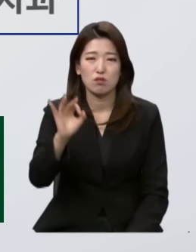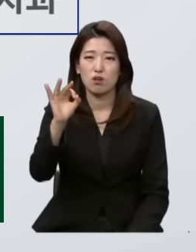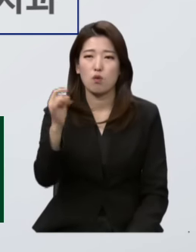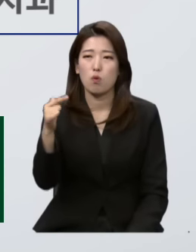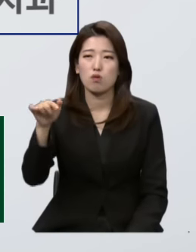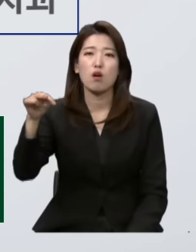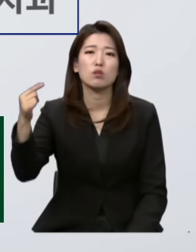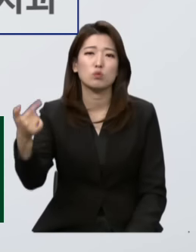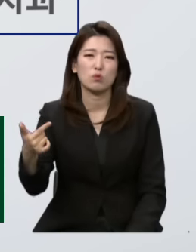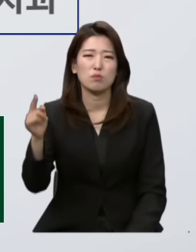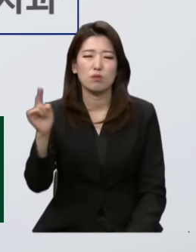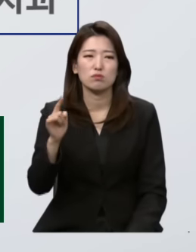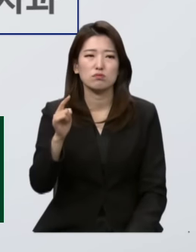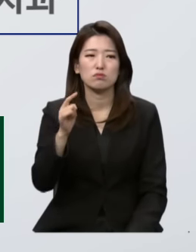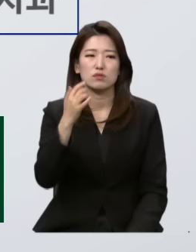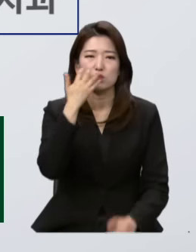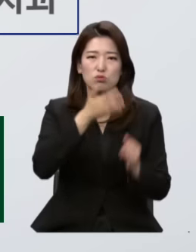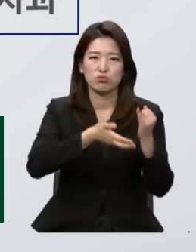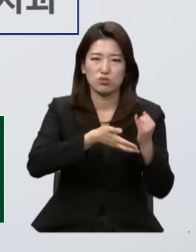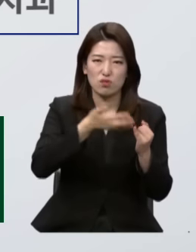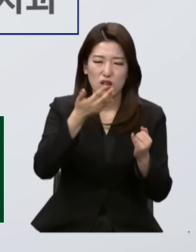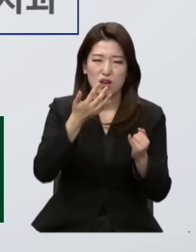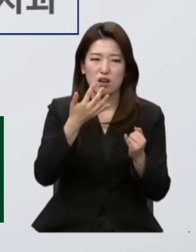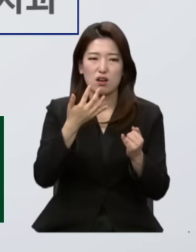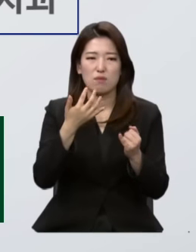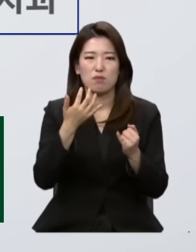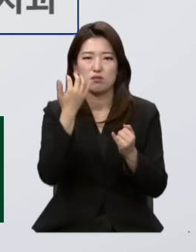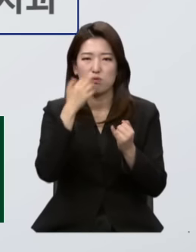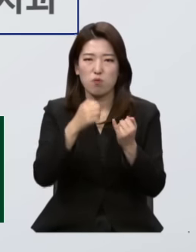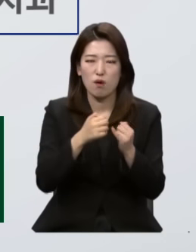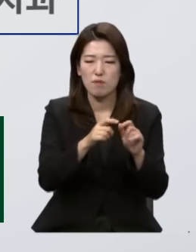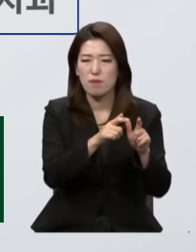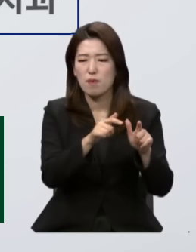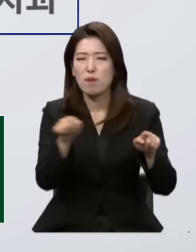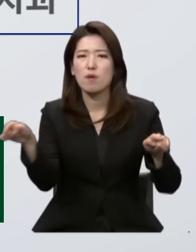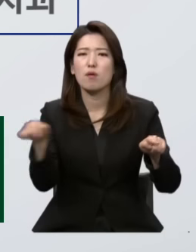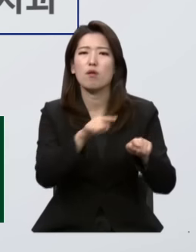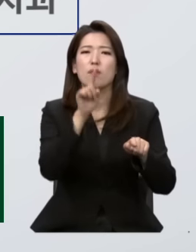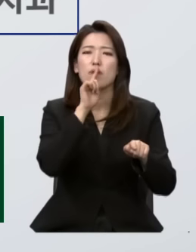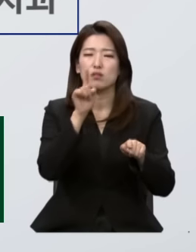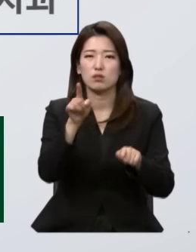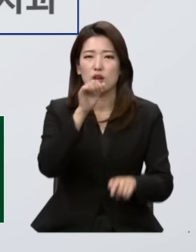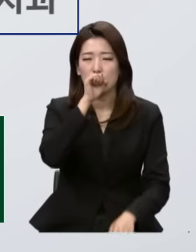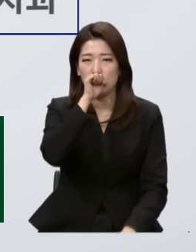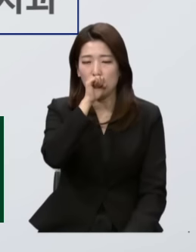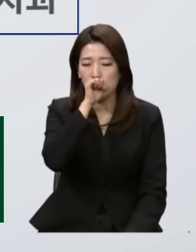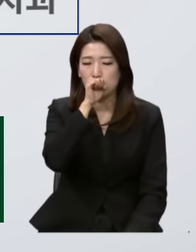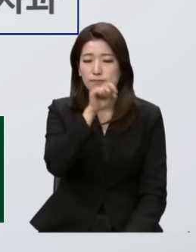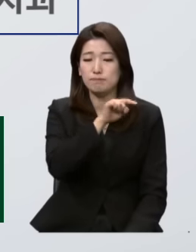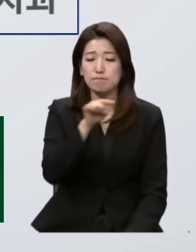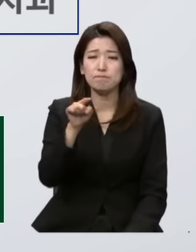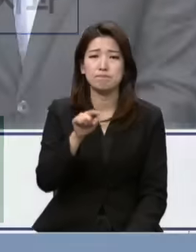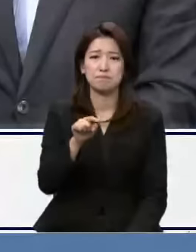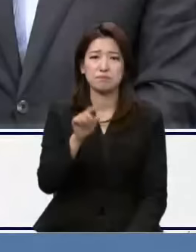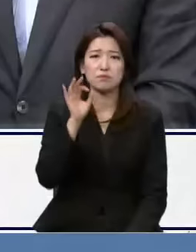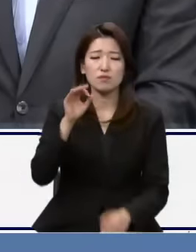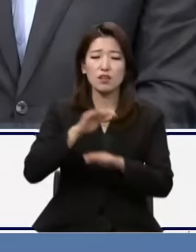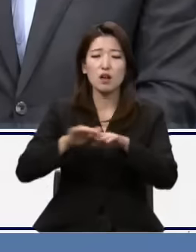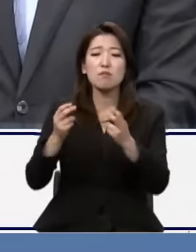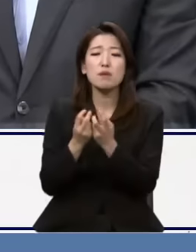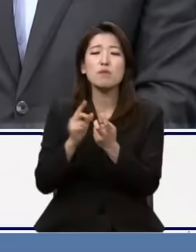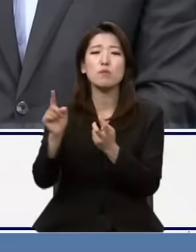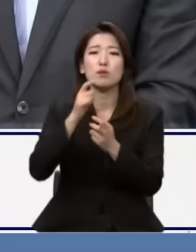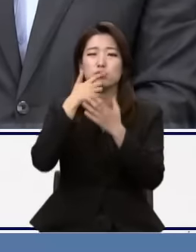서울시장의 건에 대해서도 그 피해인 대해서 피해자에 대해서 피해 호소인이라는 그런 형식으로 그것을 축소하고